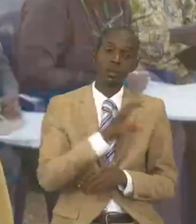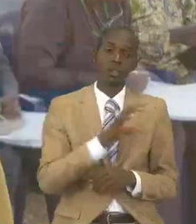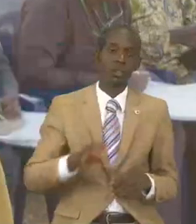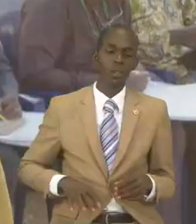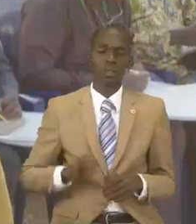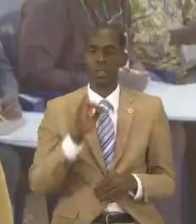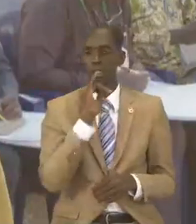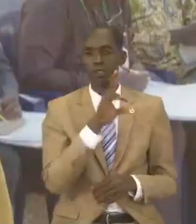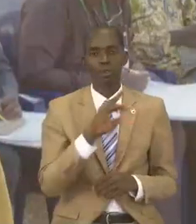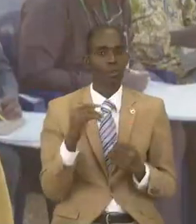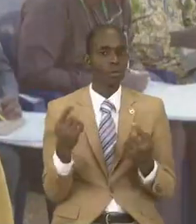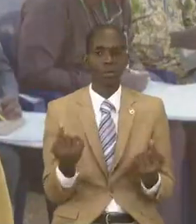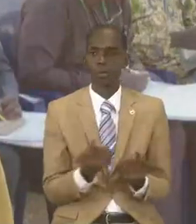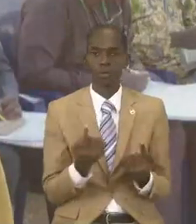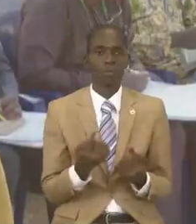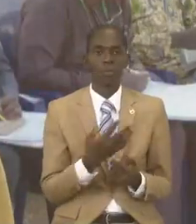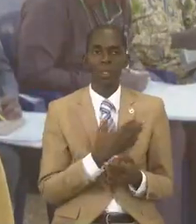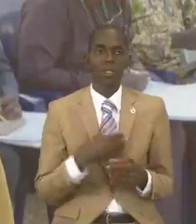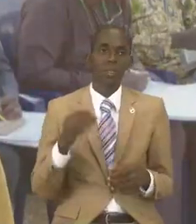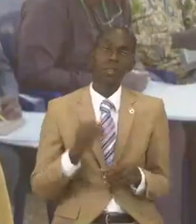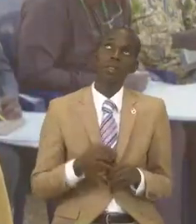lui de péché.